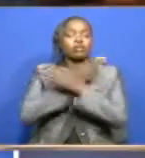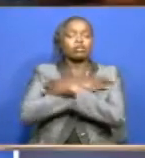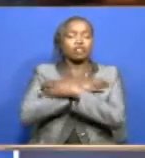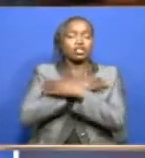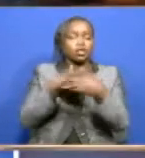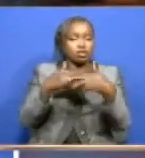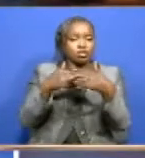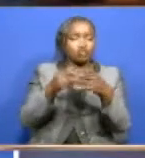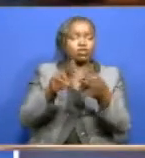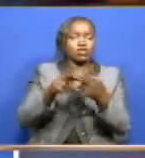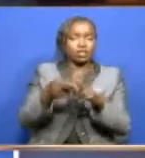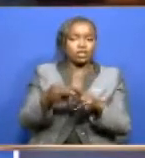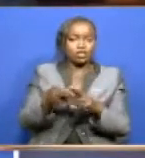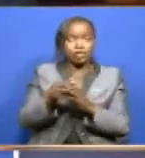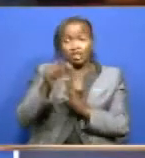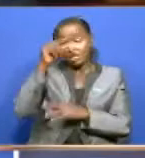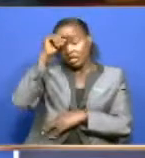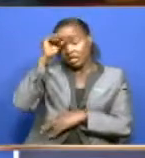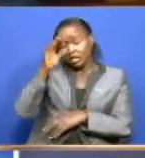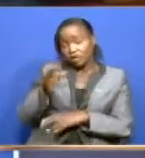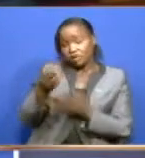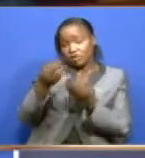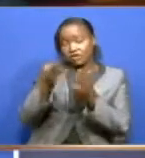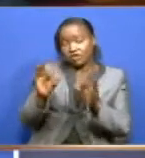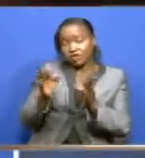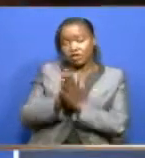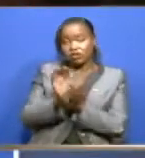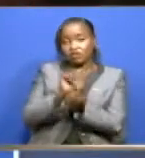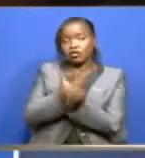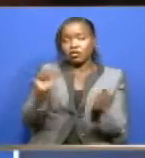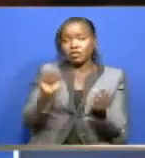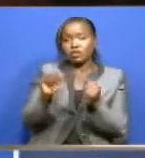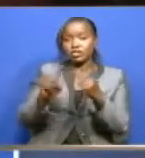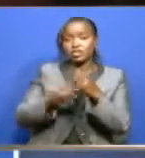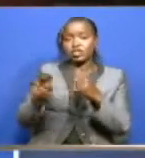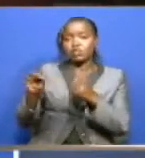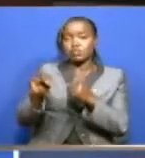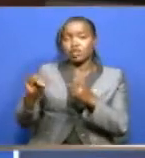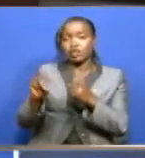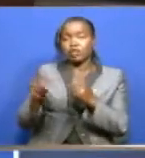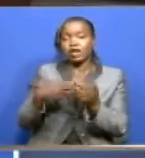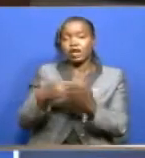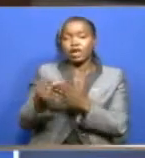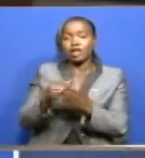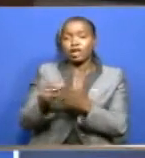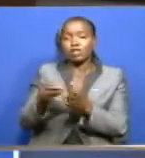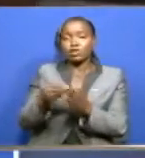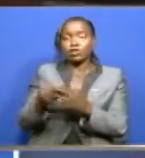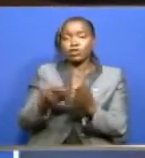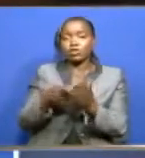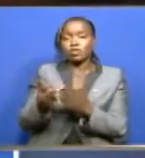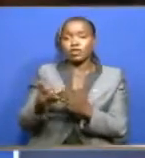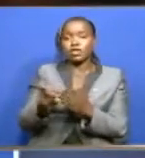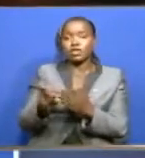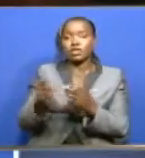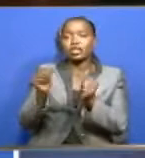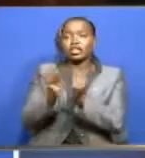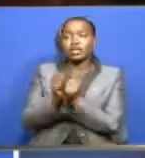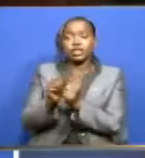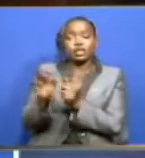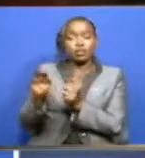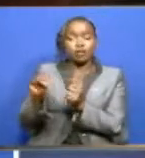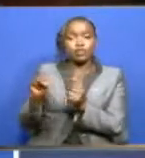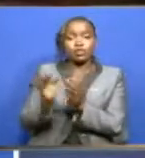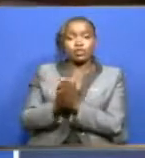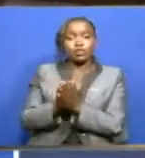relatives. Gavana Njuki aliachiliwa kwa dhamana ya shilingi milioni 6 pesa taslim au dhamana ya shilingi milioni 10 na mdhamini